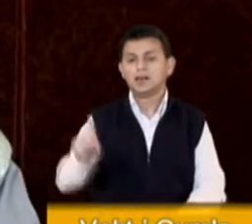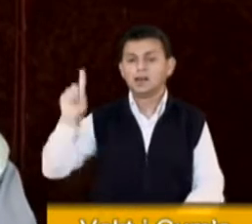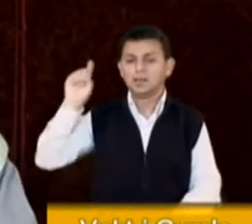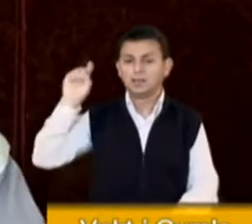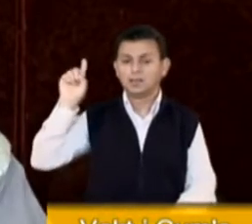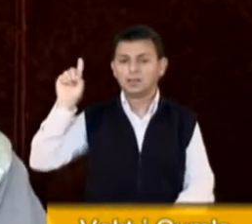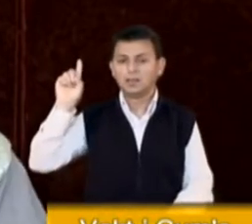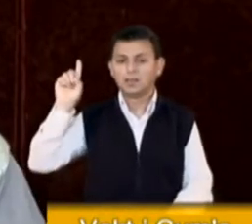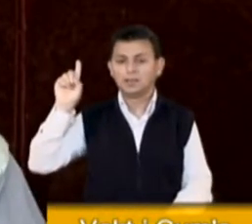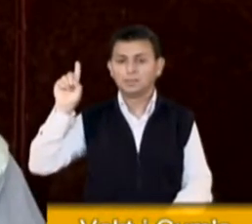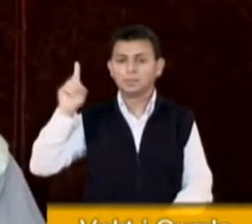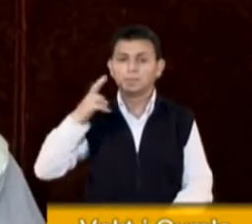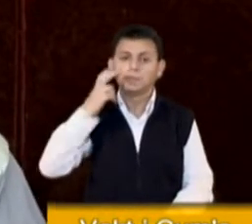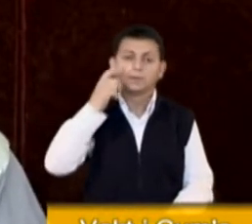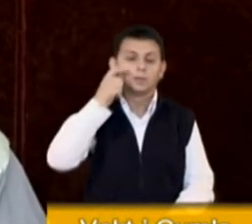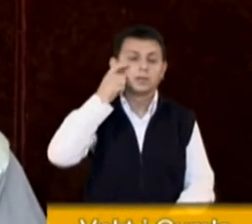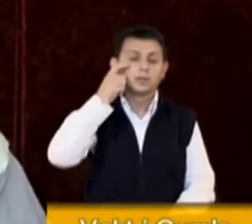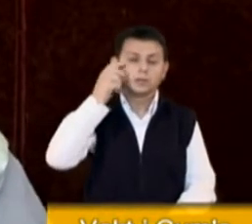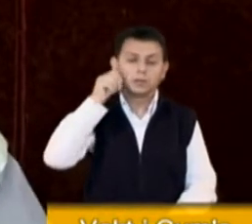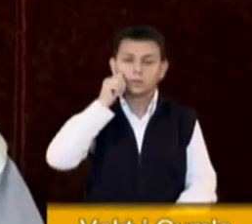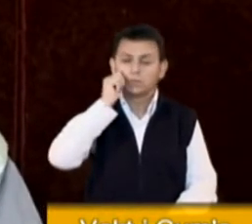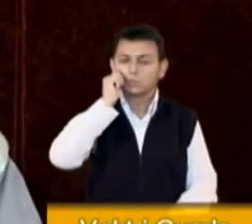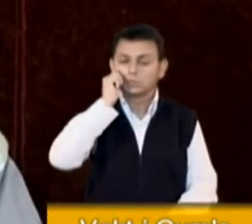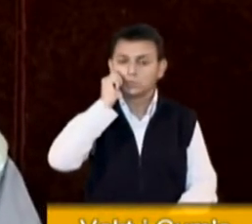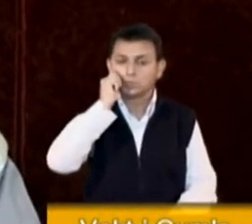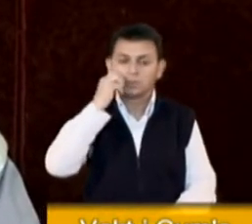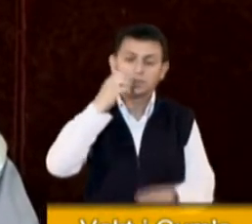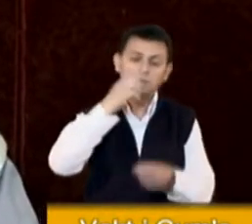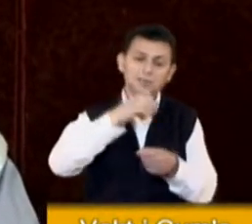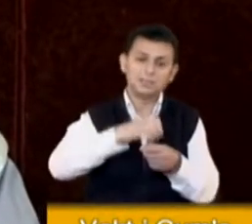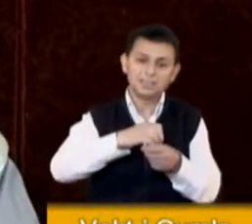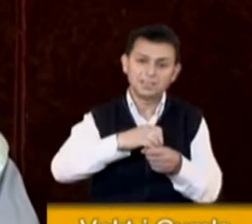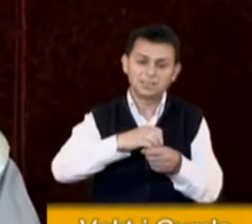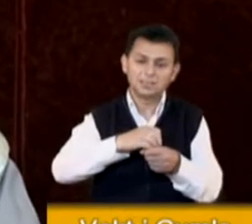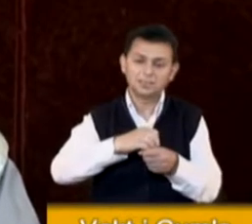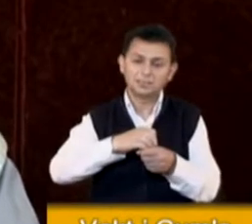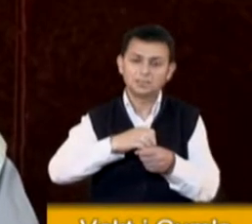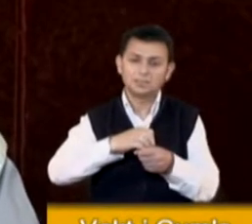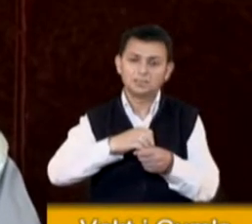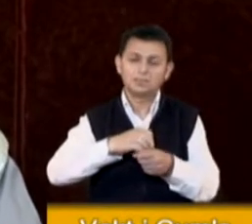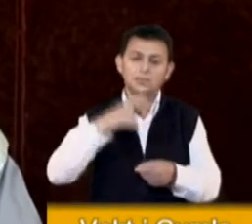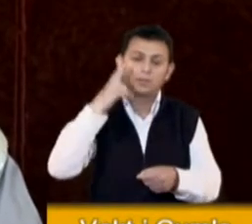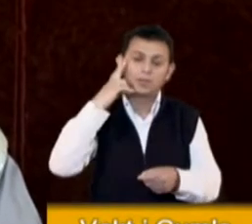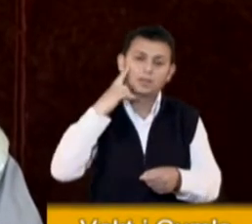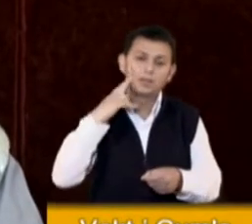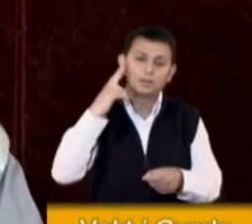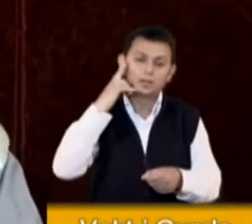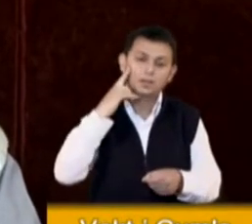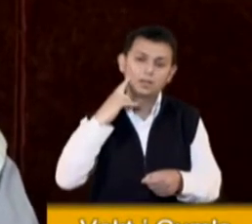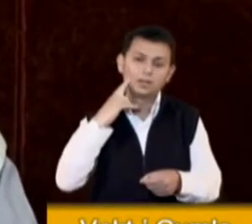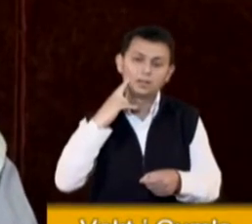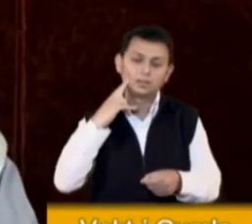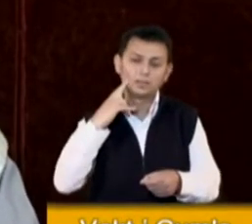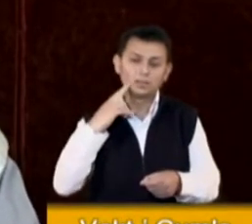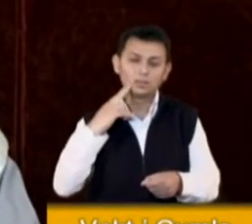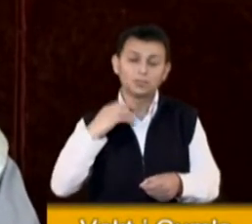kulum, madem ki kendini korumak için benden değil de başka bir şeylerden ümit bekliyorsun,